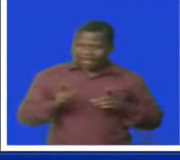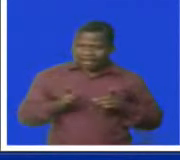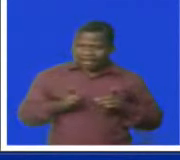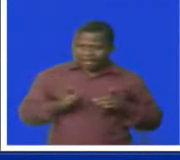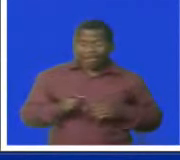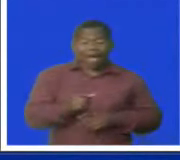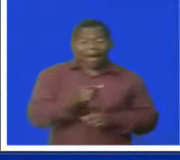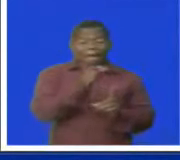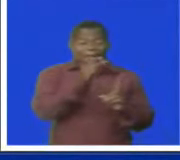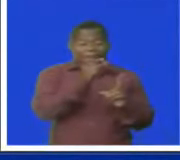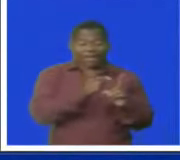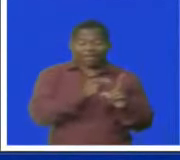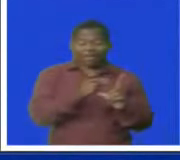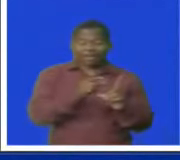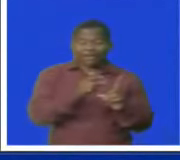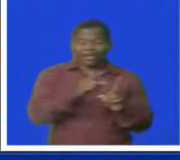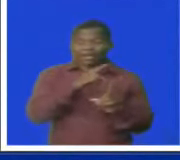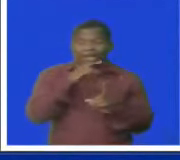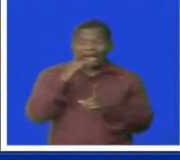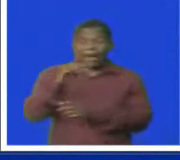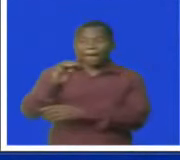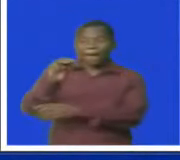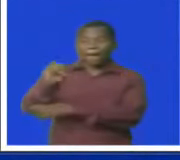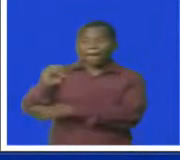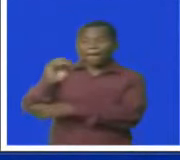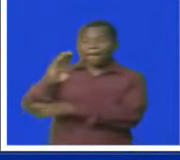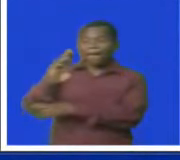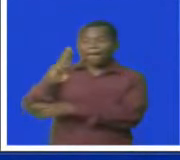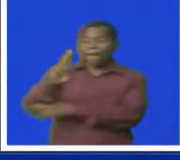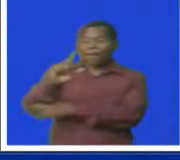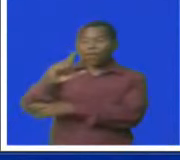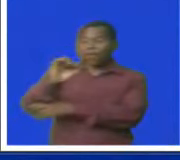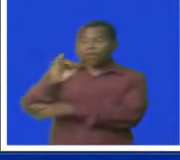kwemkhuhlane COVID-19 kuphatamise kusebenza kwabo.